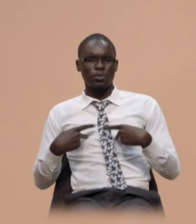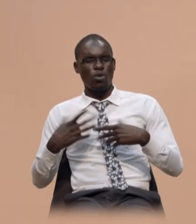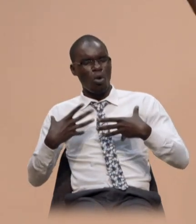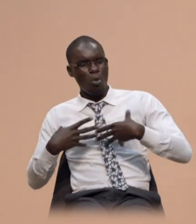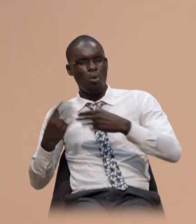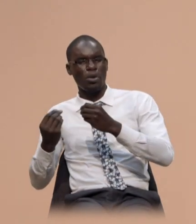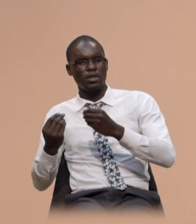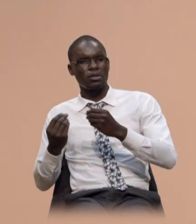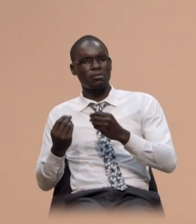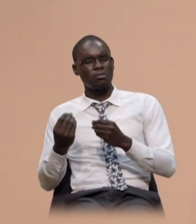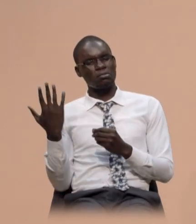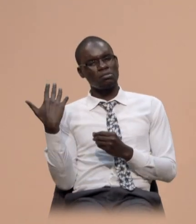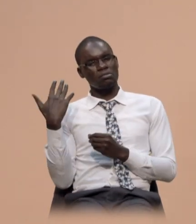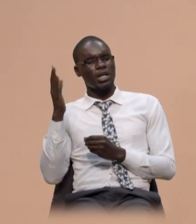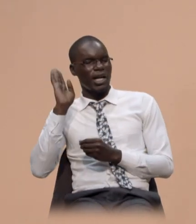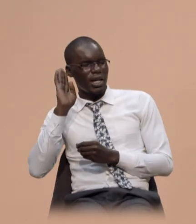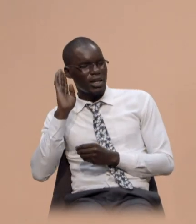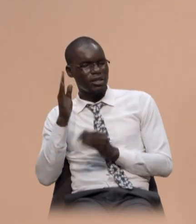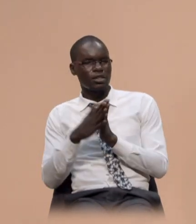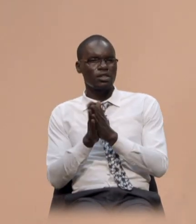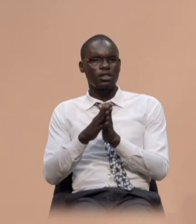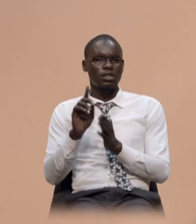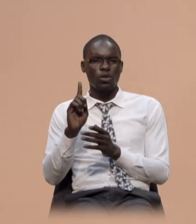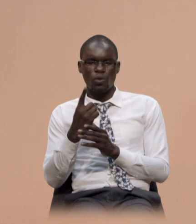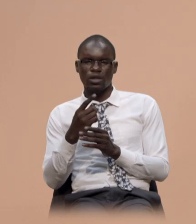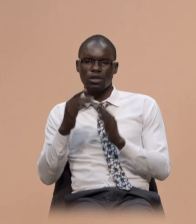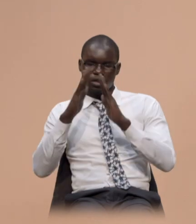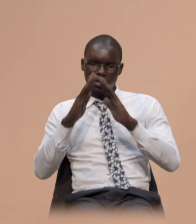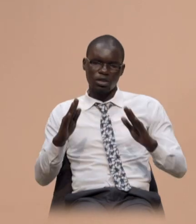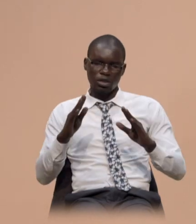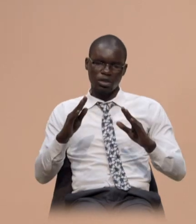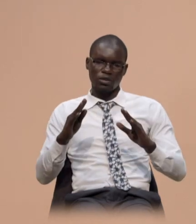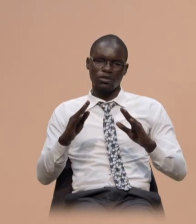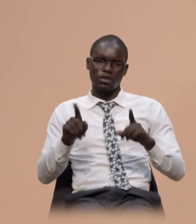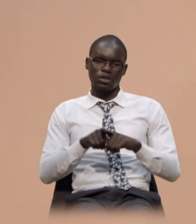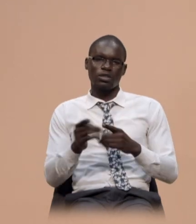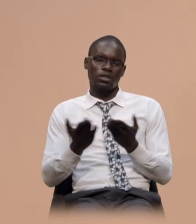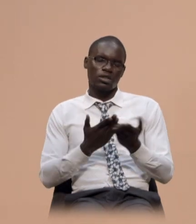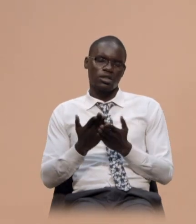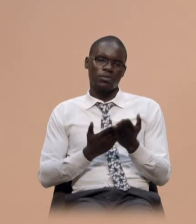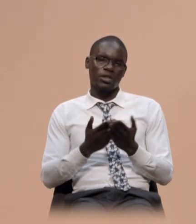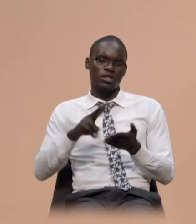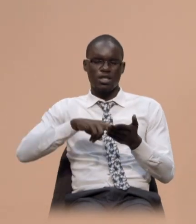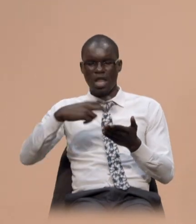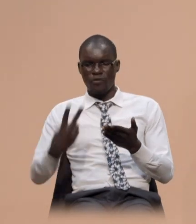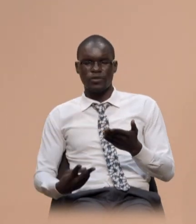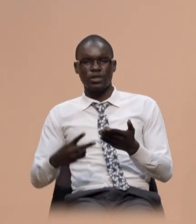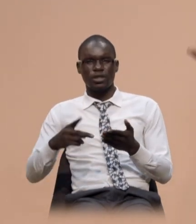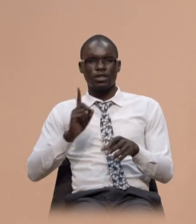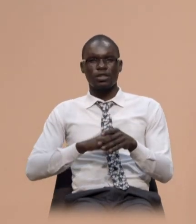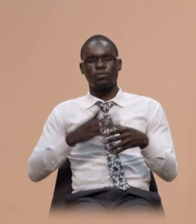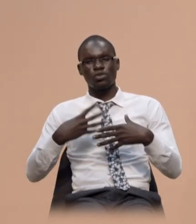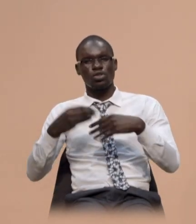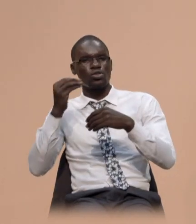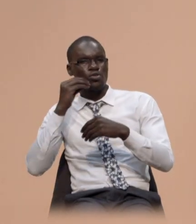wanavyoenda. Juzi nimesikia hadithi ya kwamba nyumba moja, biashara ya mtu moja ilikuja kuharibika. Na katika hali hii, alipoenda